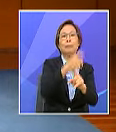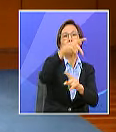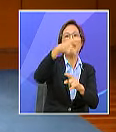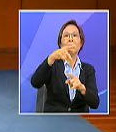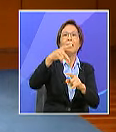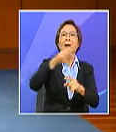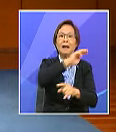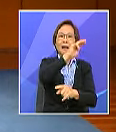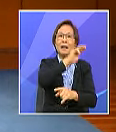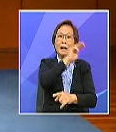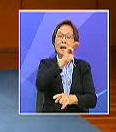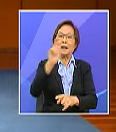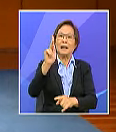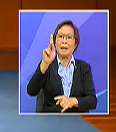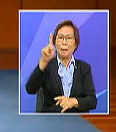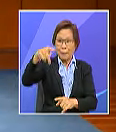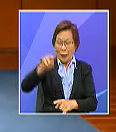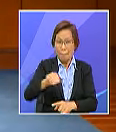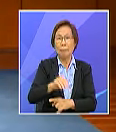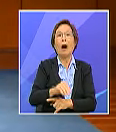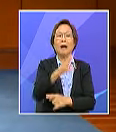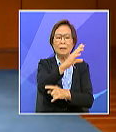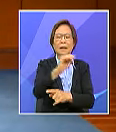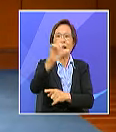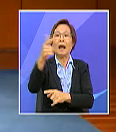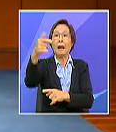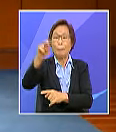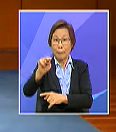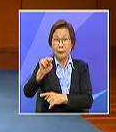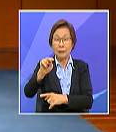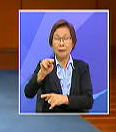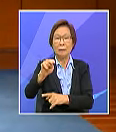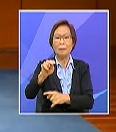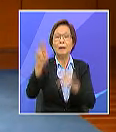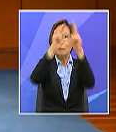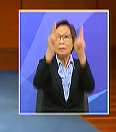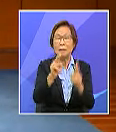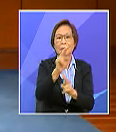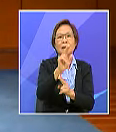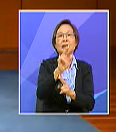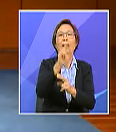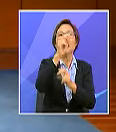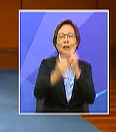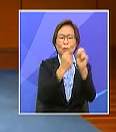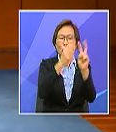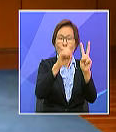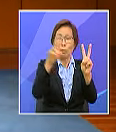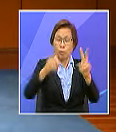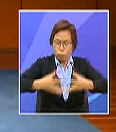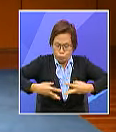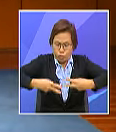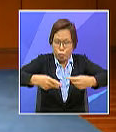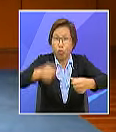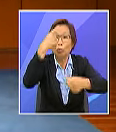dalam memastikan peperiksaan SPM 2020 berjalan dengan baik untuk